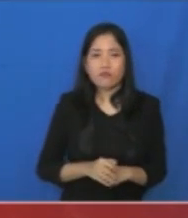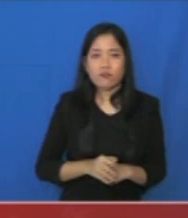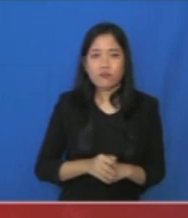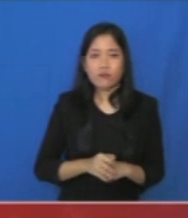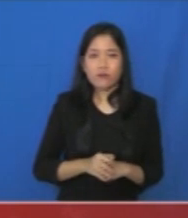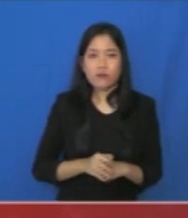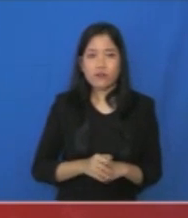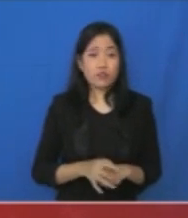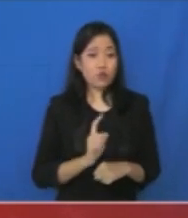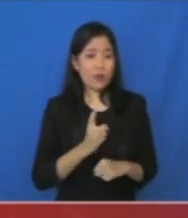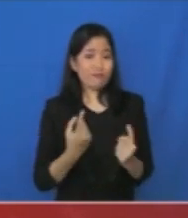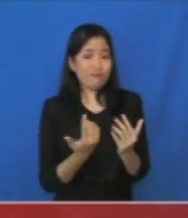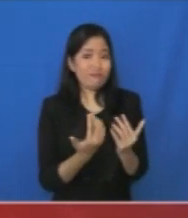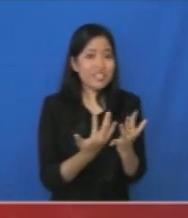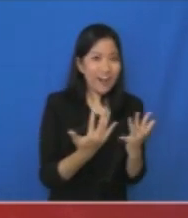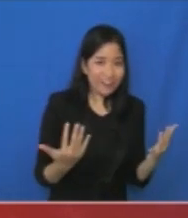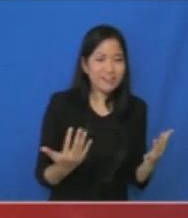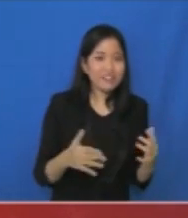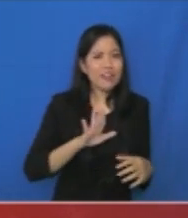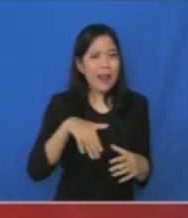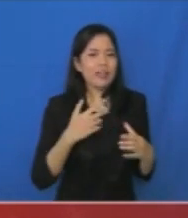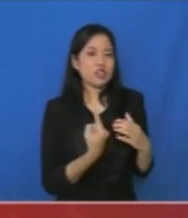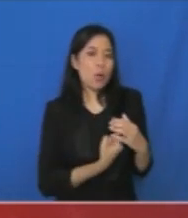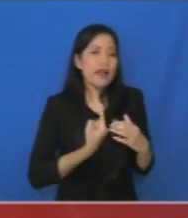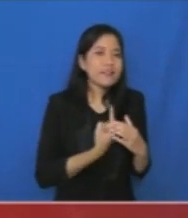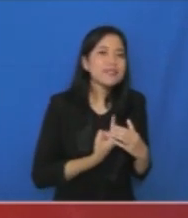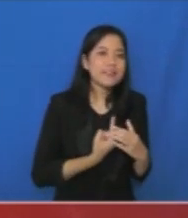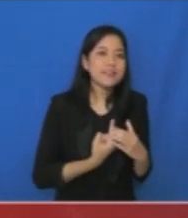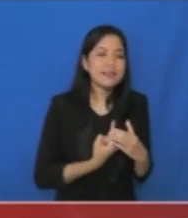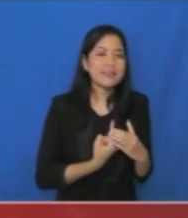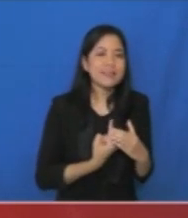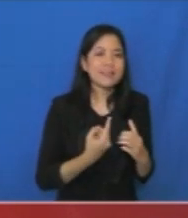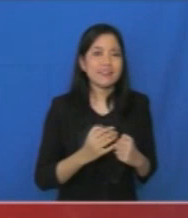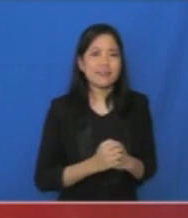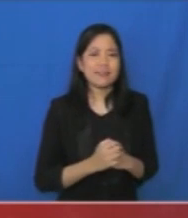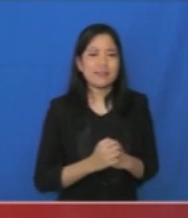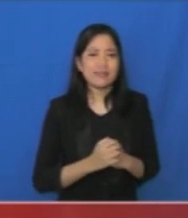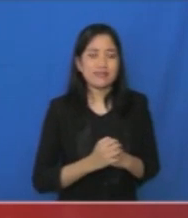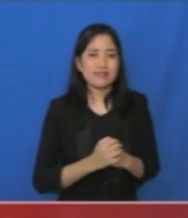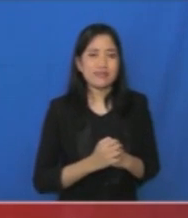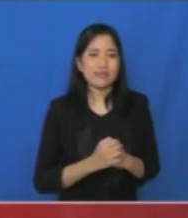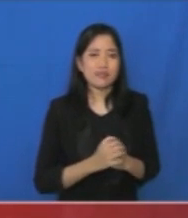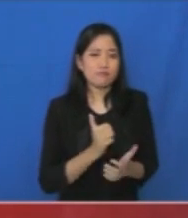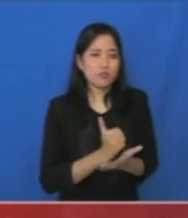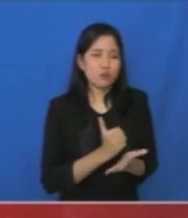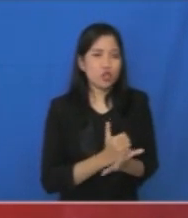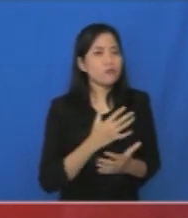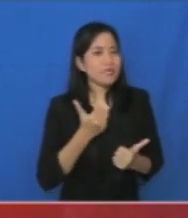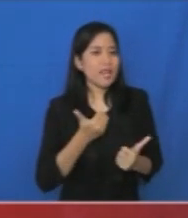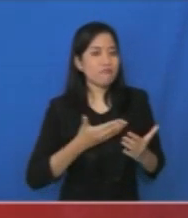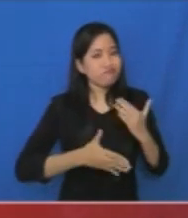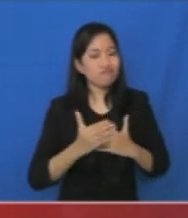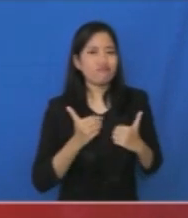sehingga saudara-saudara kita yang melaksanakan isolasi bisa melaksanakan dengan baik